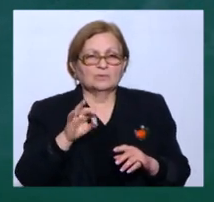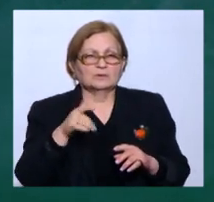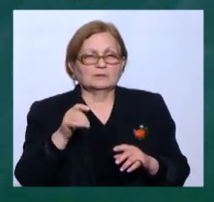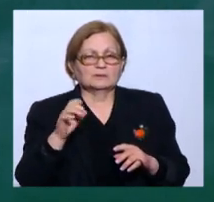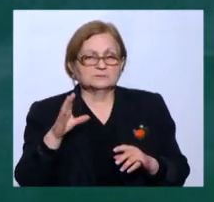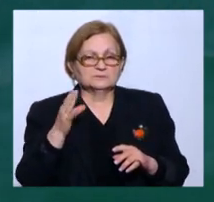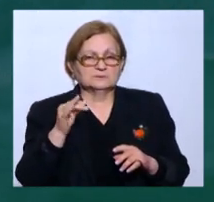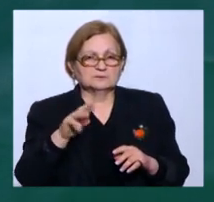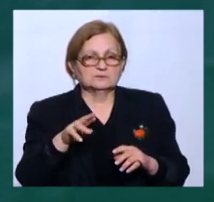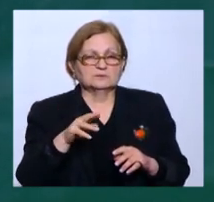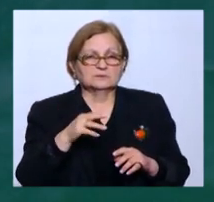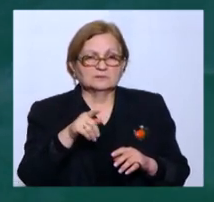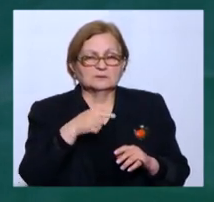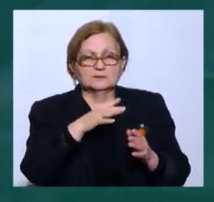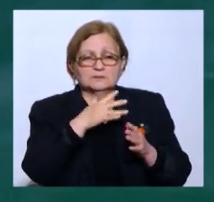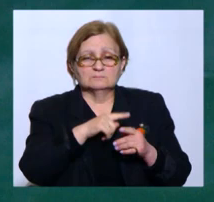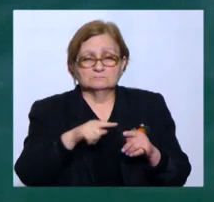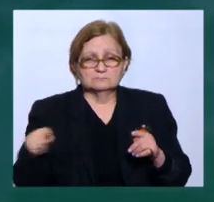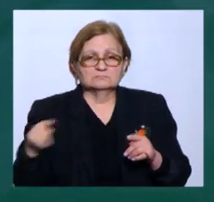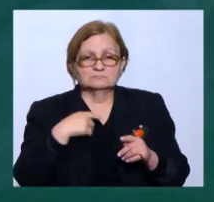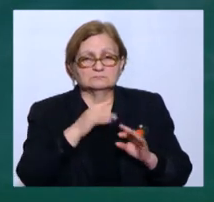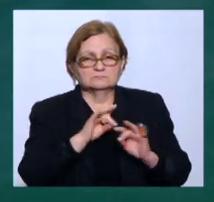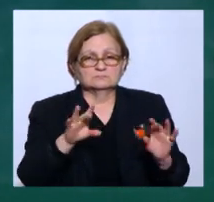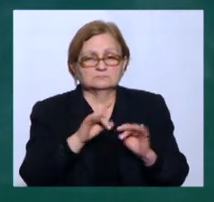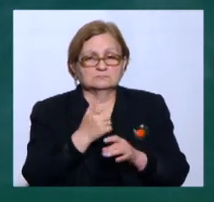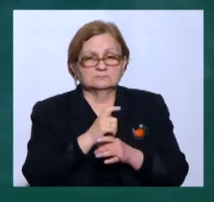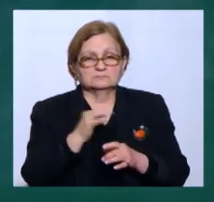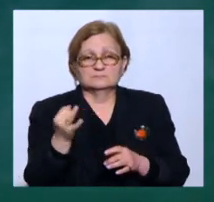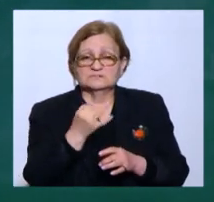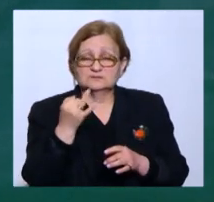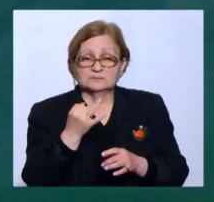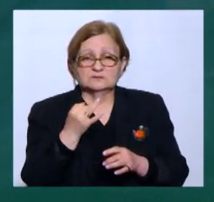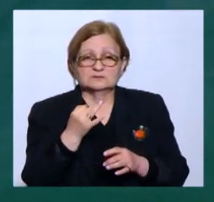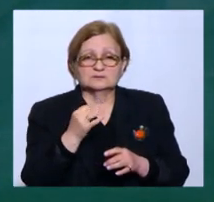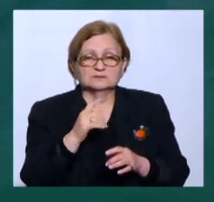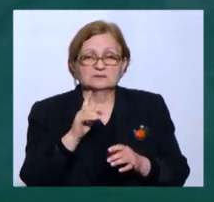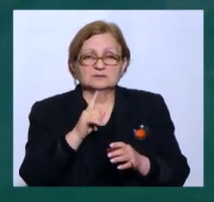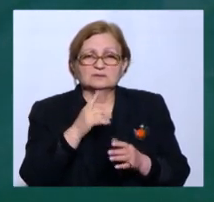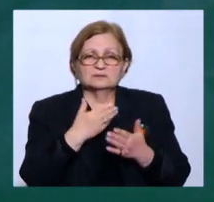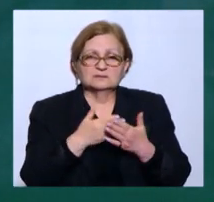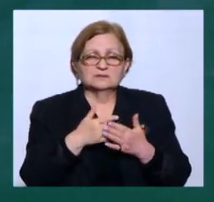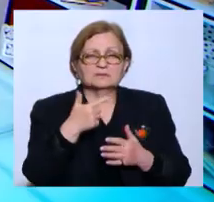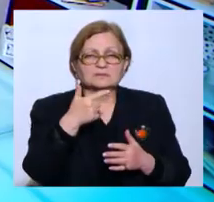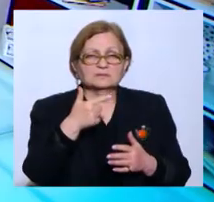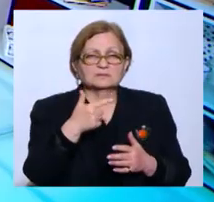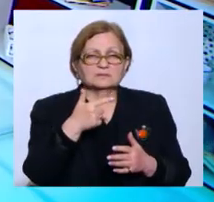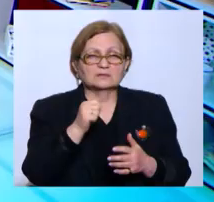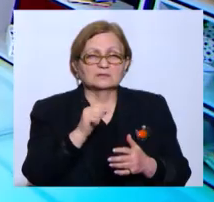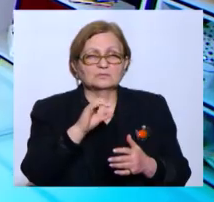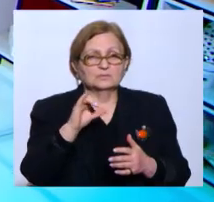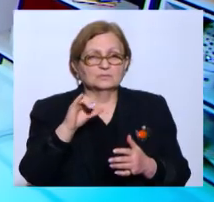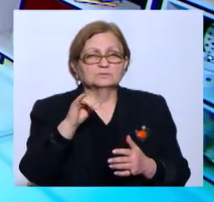პროგრესია. გაკვეთილის მიმდინარეობის დროს მე თქვენ მოგიყვებით ძალიან საინტერესო მაგალითს გაუსზე, ძალიან